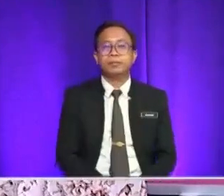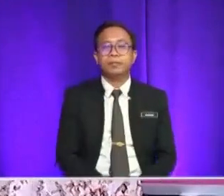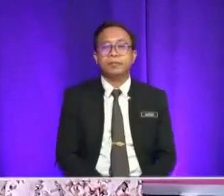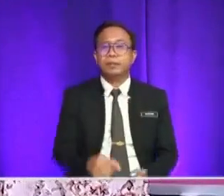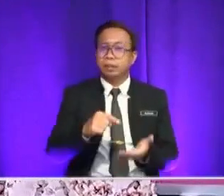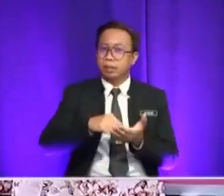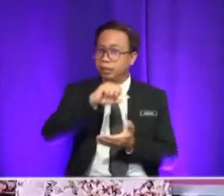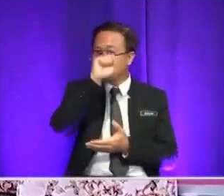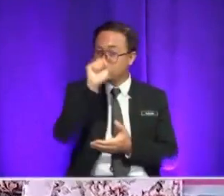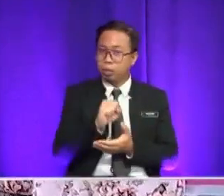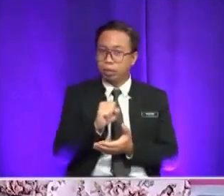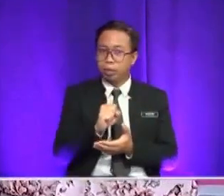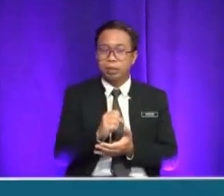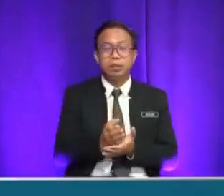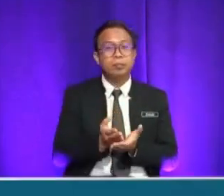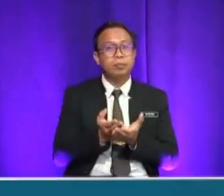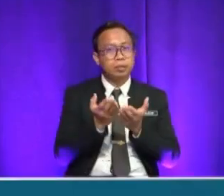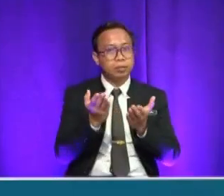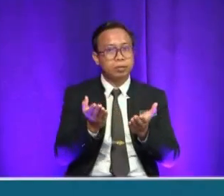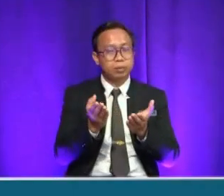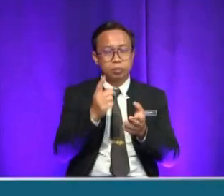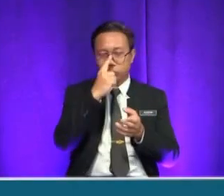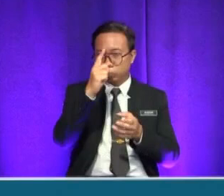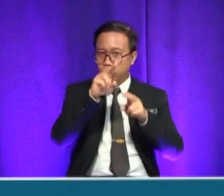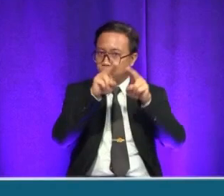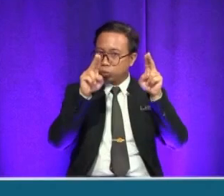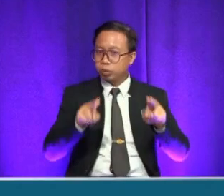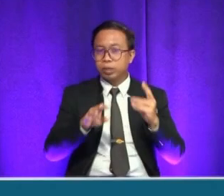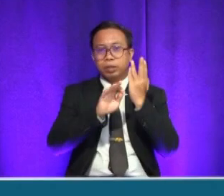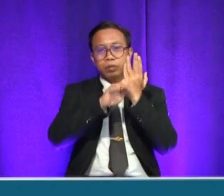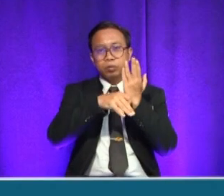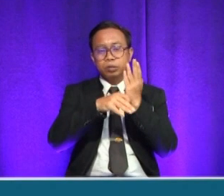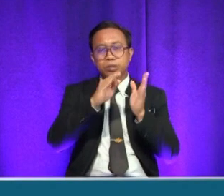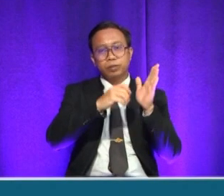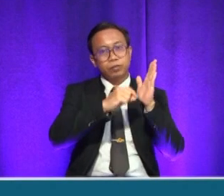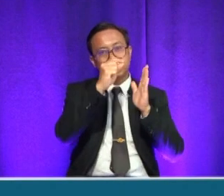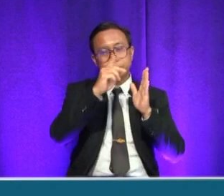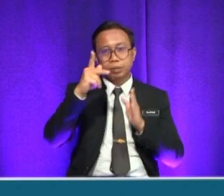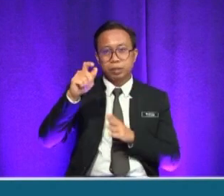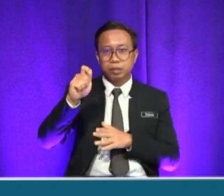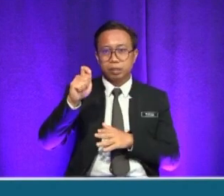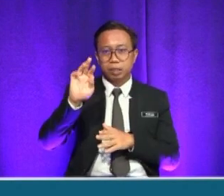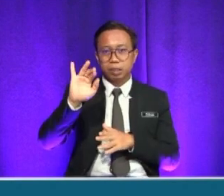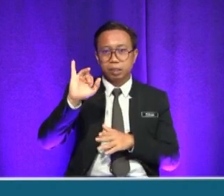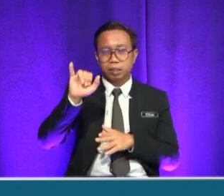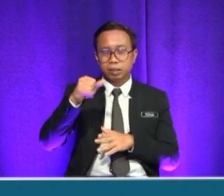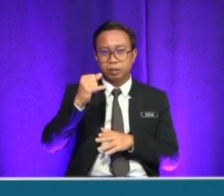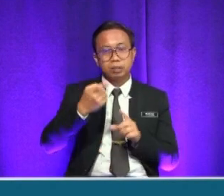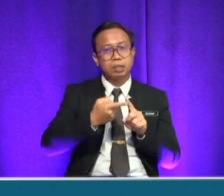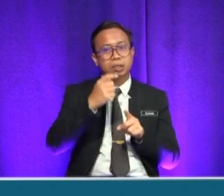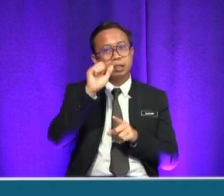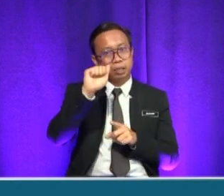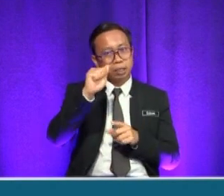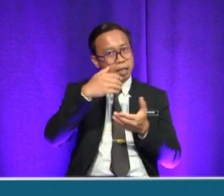pula soalan berikut adalah penyataan kerja menguji kefungsian fuse cartridge. Okey, sama macam saya kata tadi daripada A nak ke